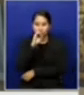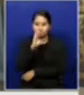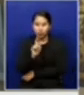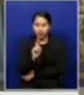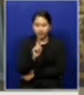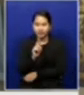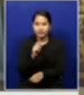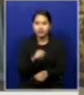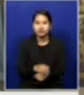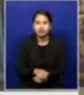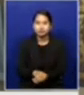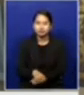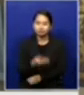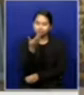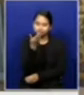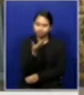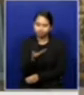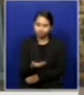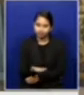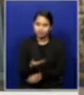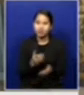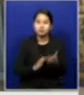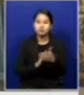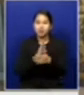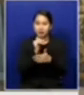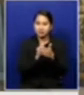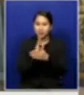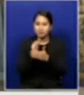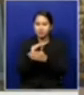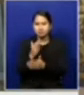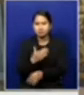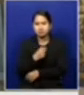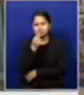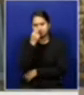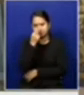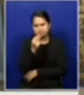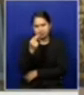จดังกล่าวนี้เราก็มองเห็นอยู่ว่า